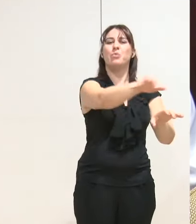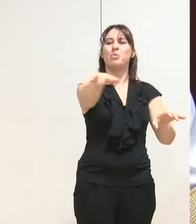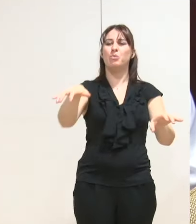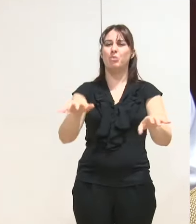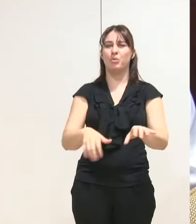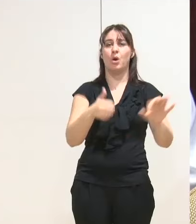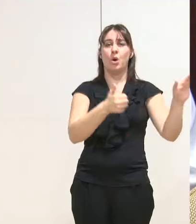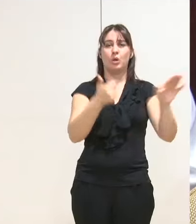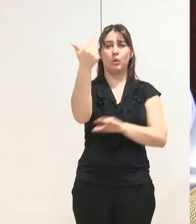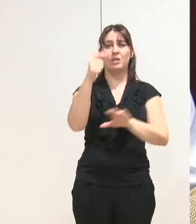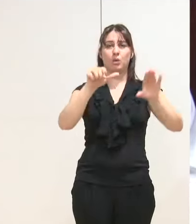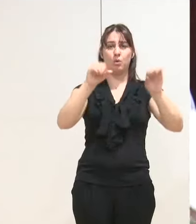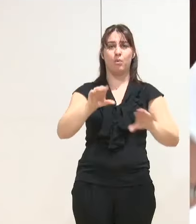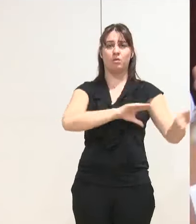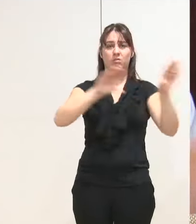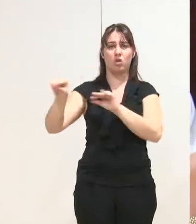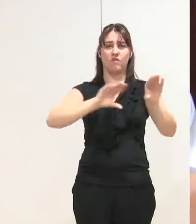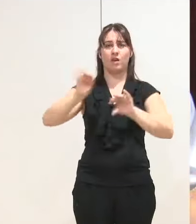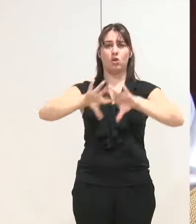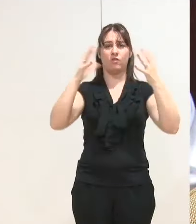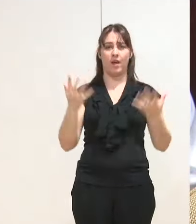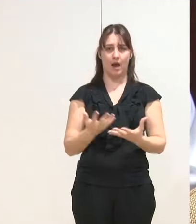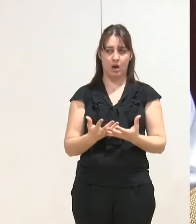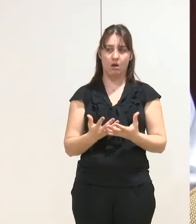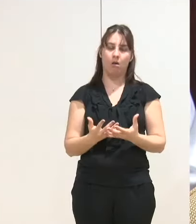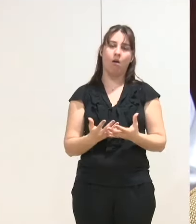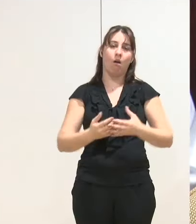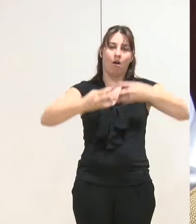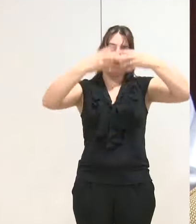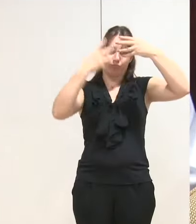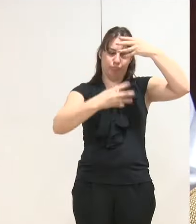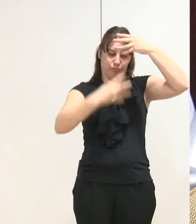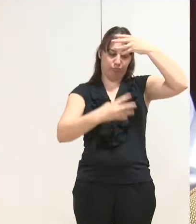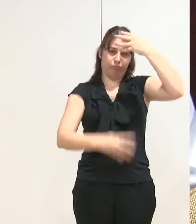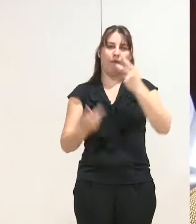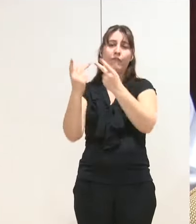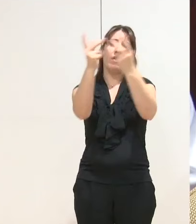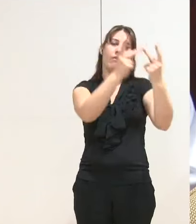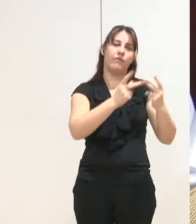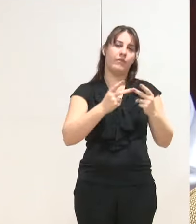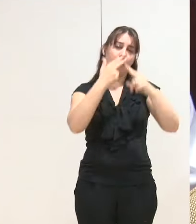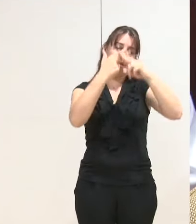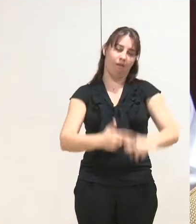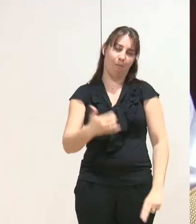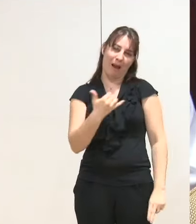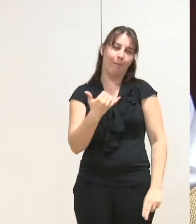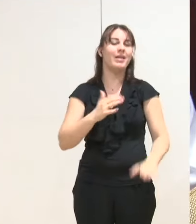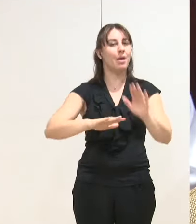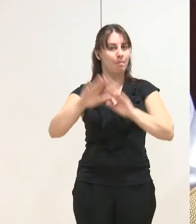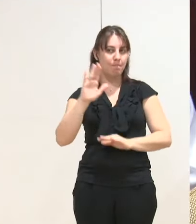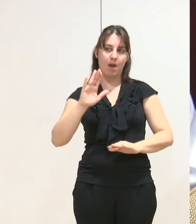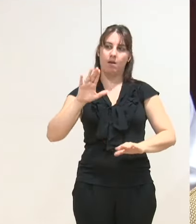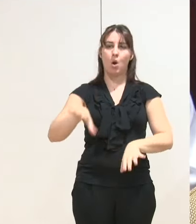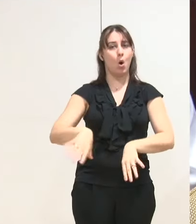62 postes transférés dont je vous passe la liste des différentes communes mais qui concerne principalement la